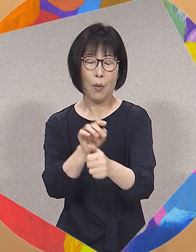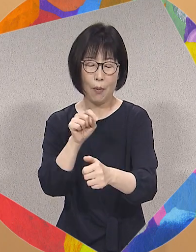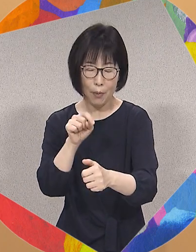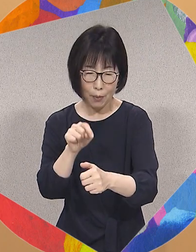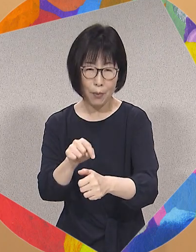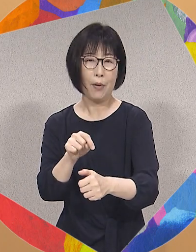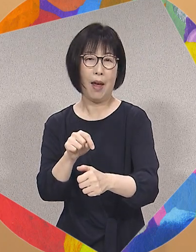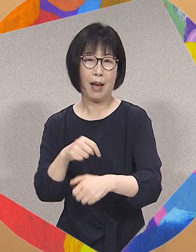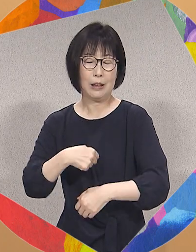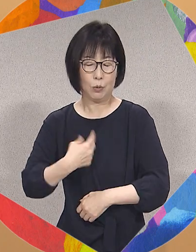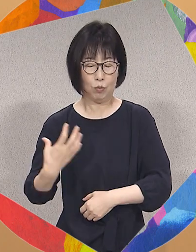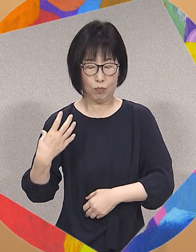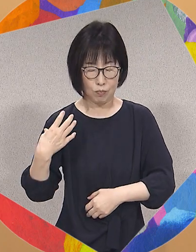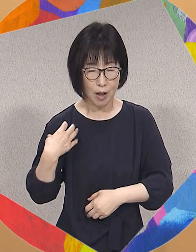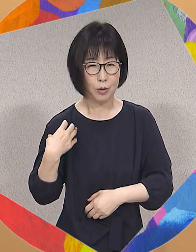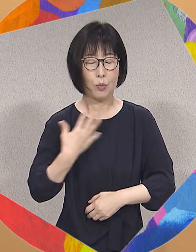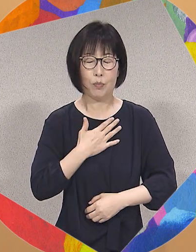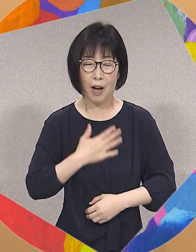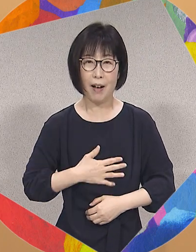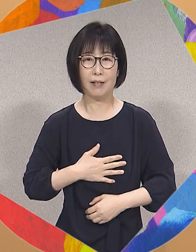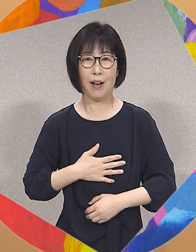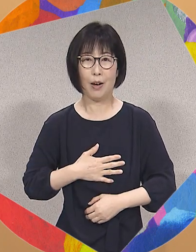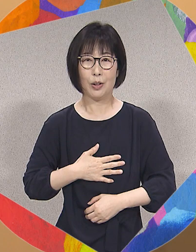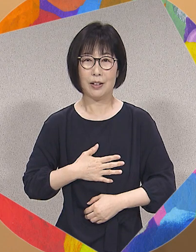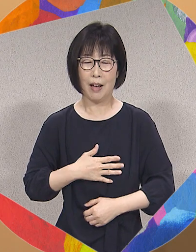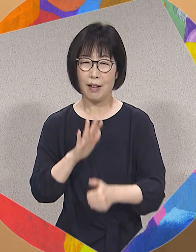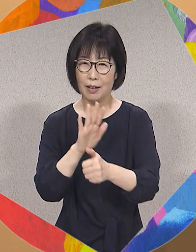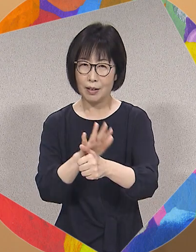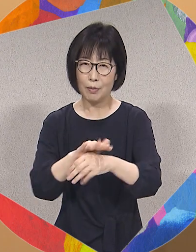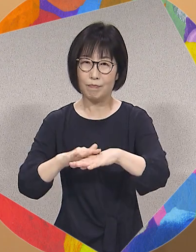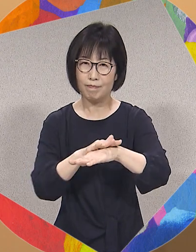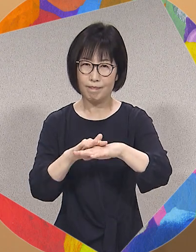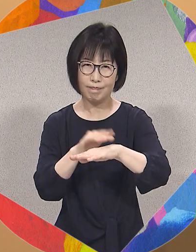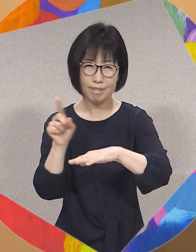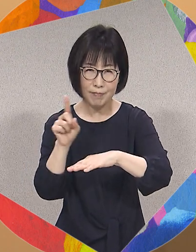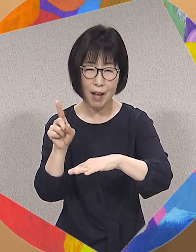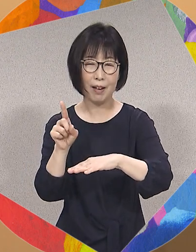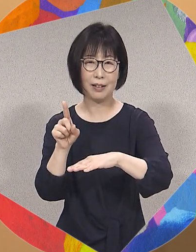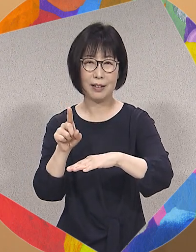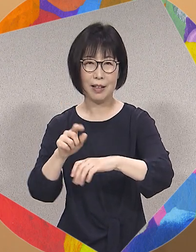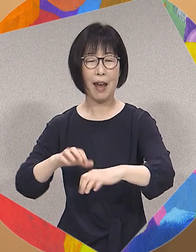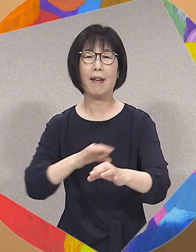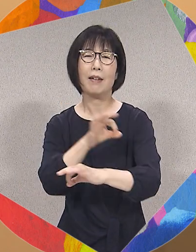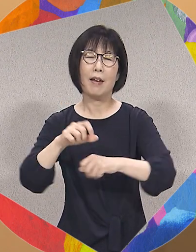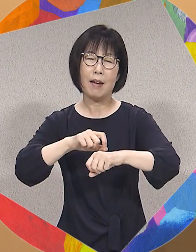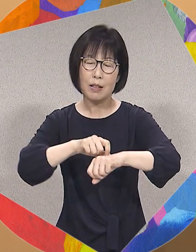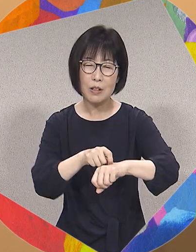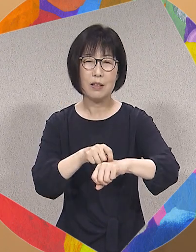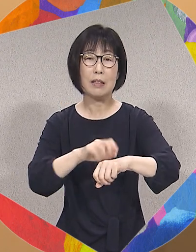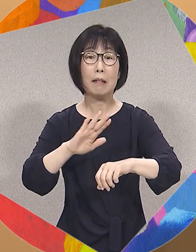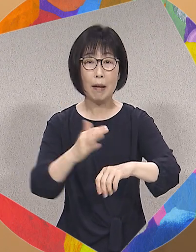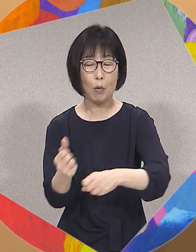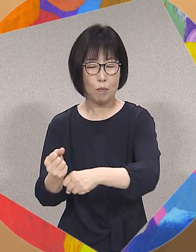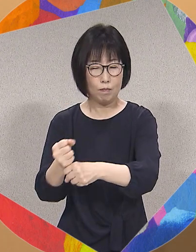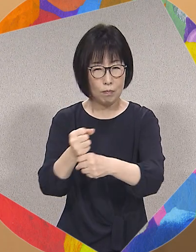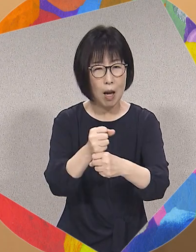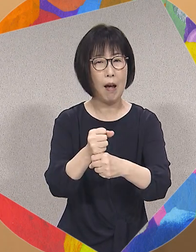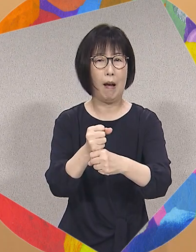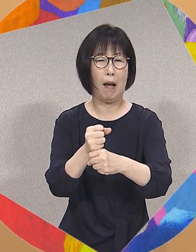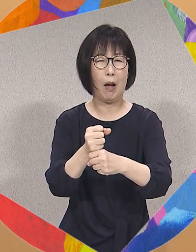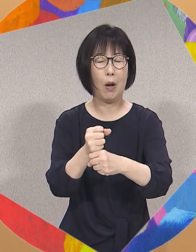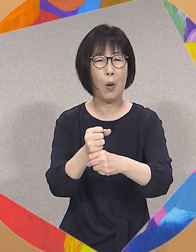ていうのが自分の使命であったし、その支える仕事はね、厳しいところをどう立て直すかっていうことが一番大事